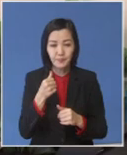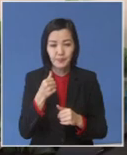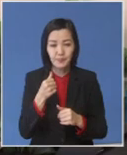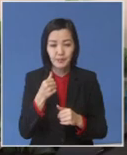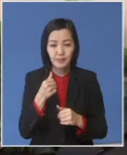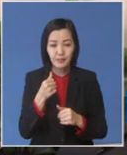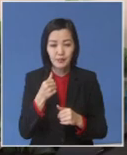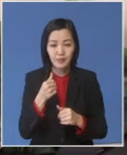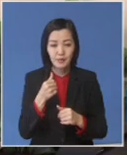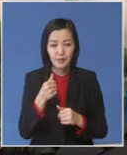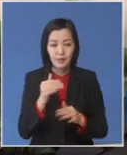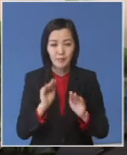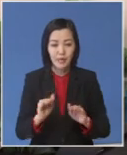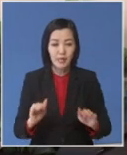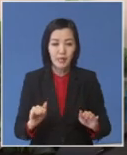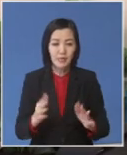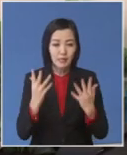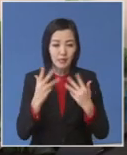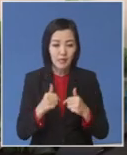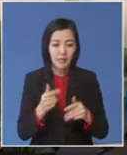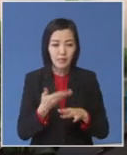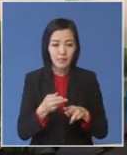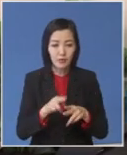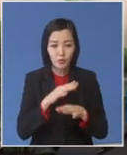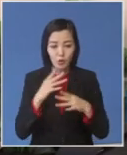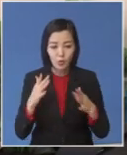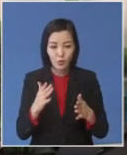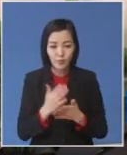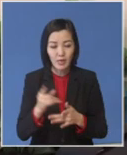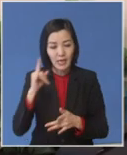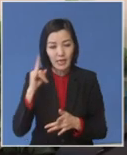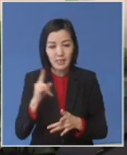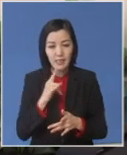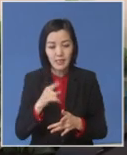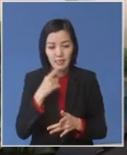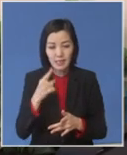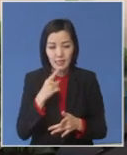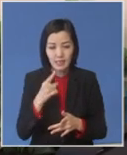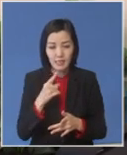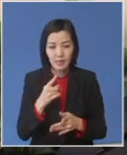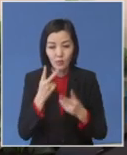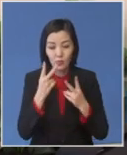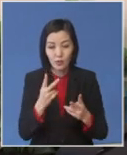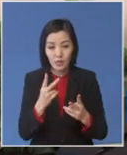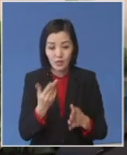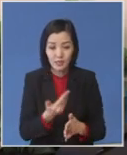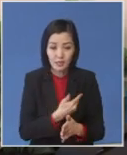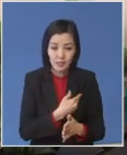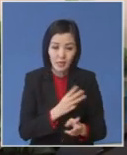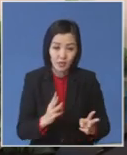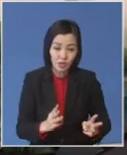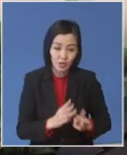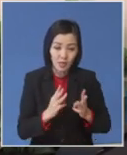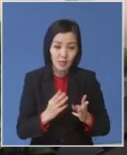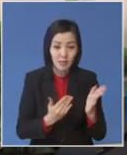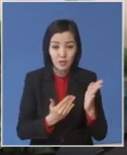бала санының артуы деуге болады. Бұл деген нәрсе қазақ тіліне көз қарастың